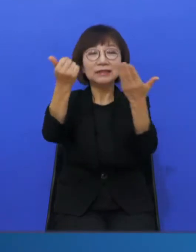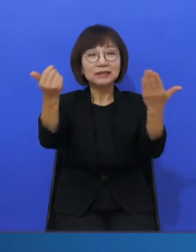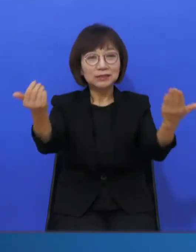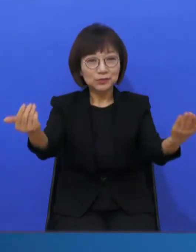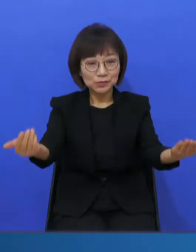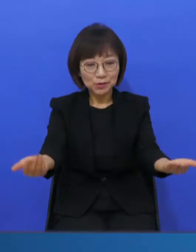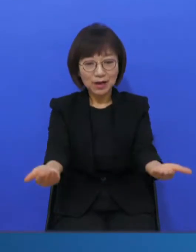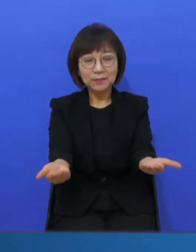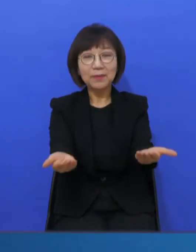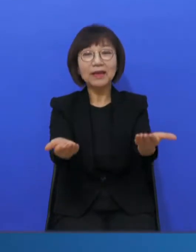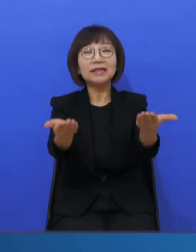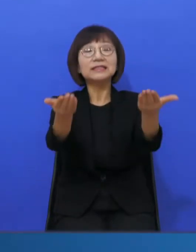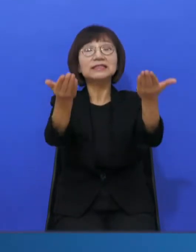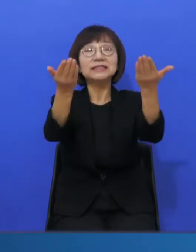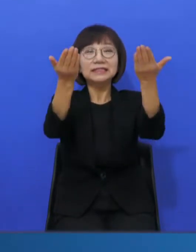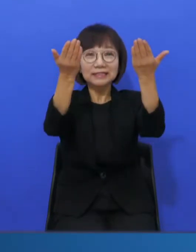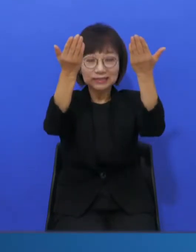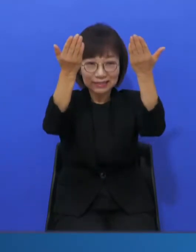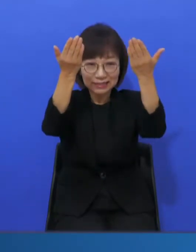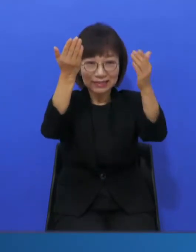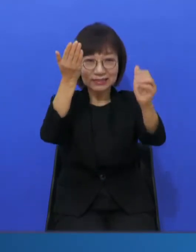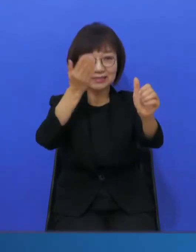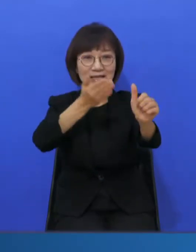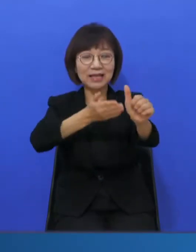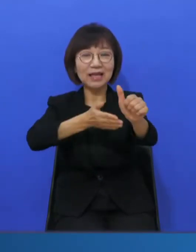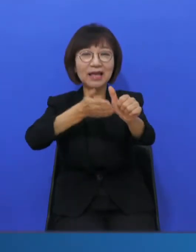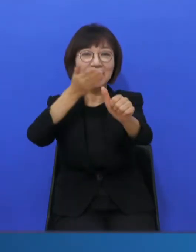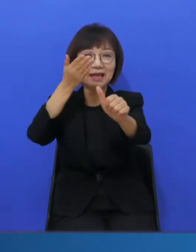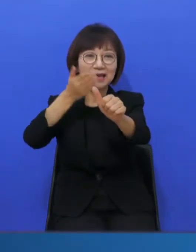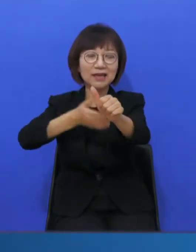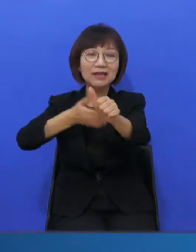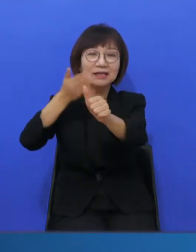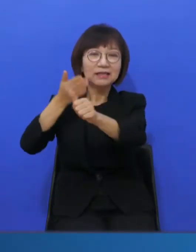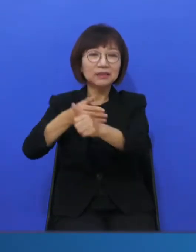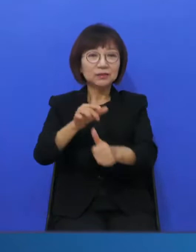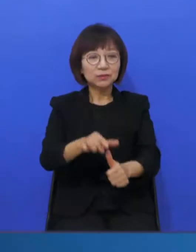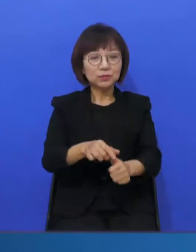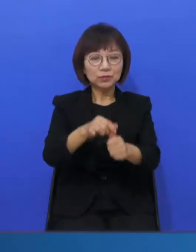열려가는 주 앞에 드리세